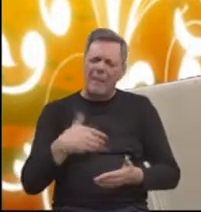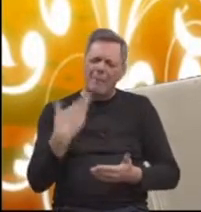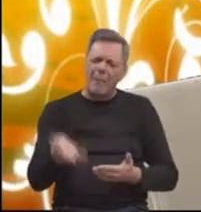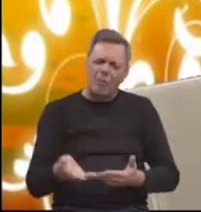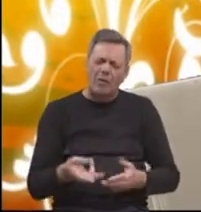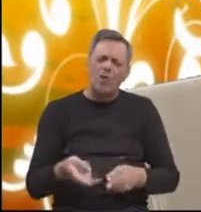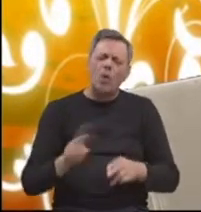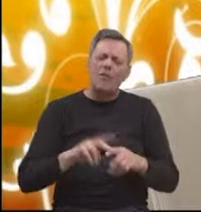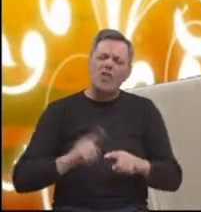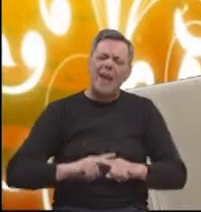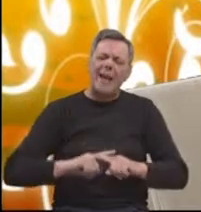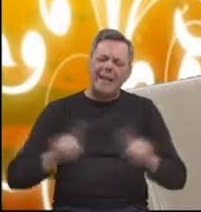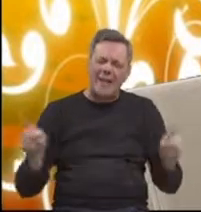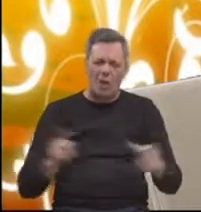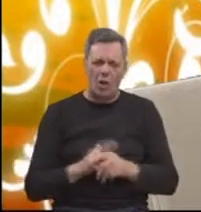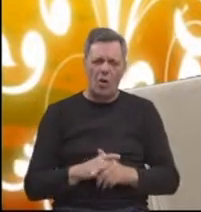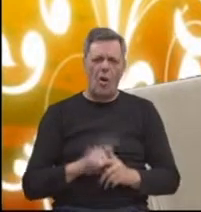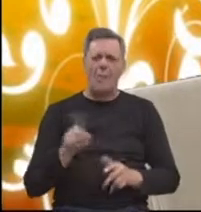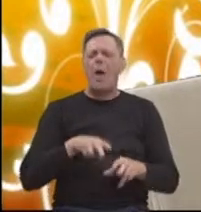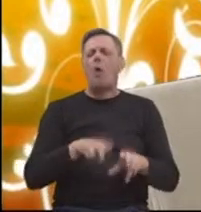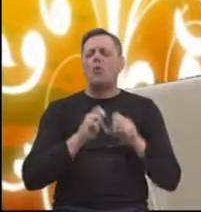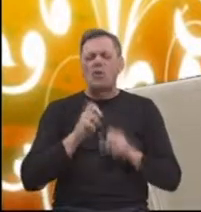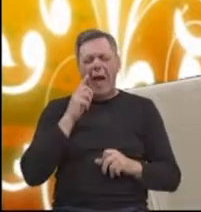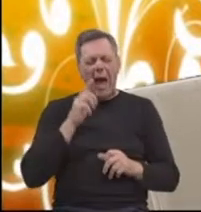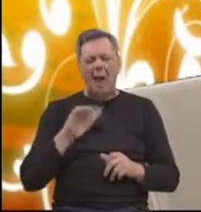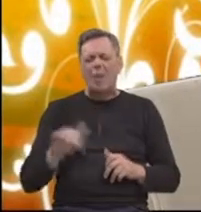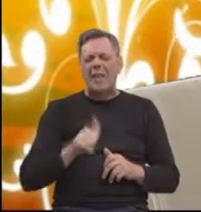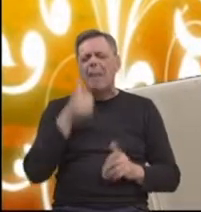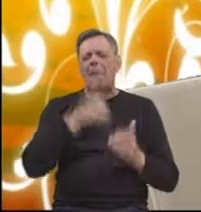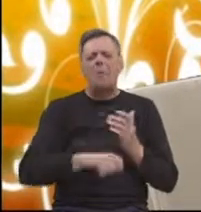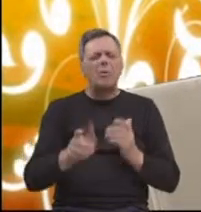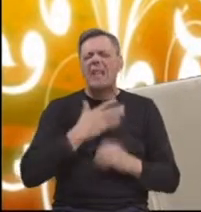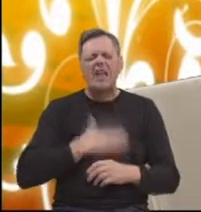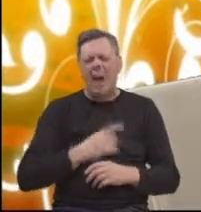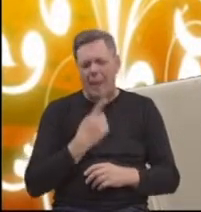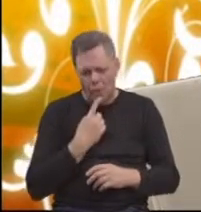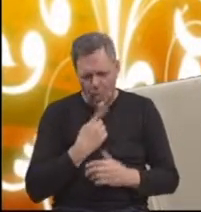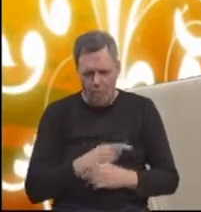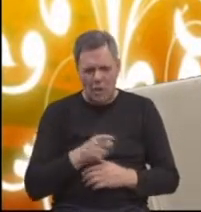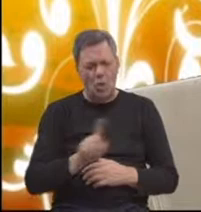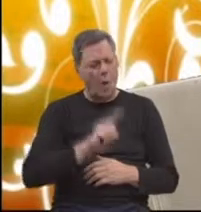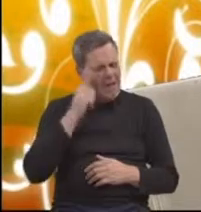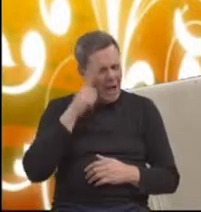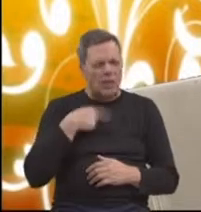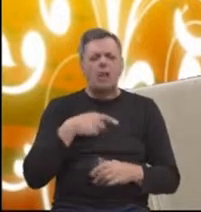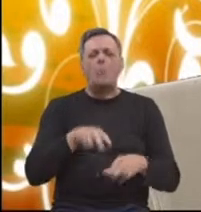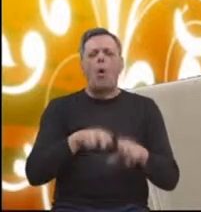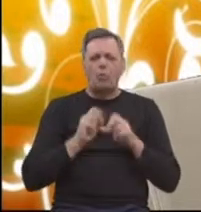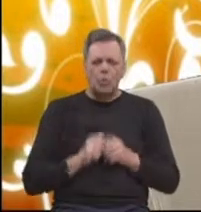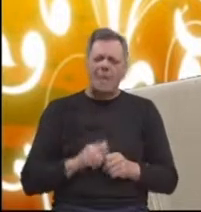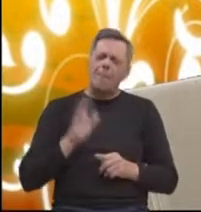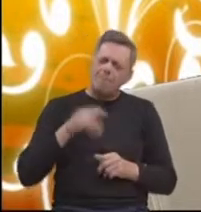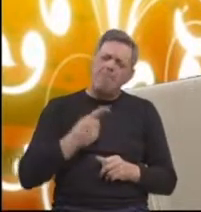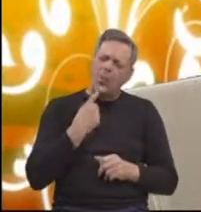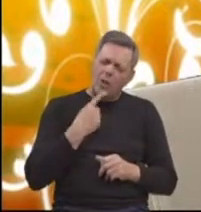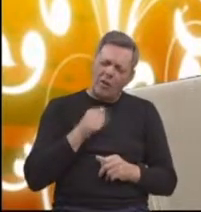više, što raznolikije. Ne odustati ako dijete prvi put ne želi nešto probati. To ne znači da ćemo odustati, nego ćemo